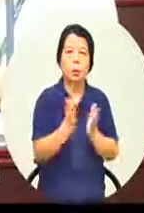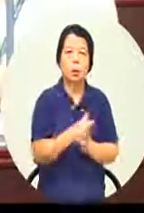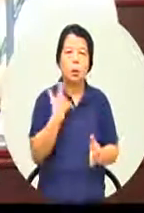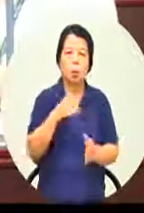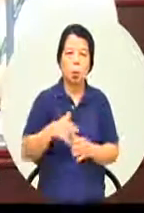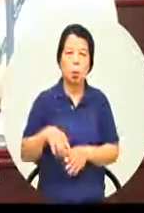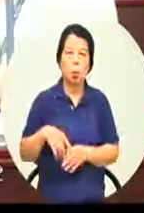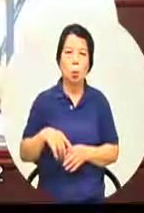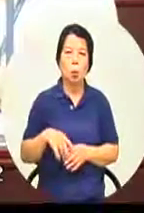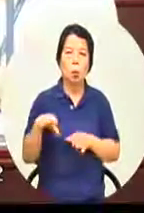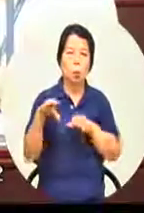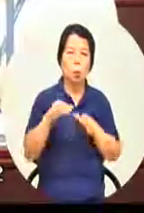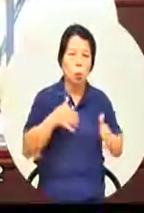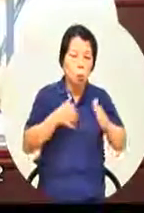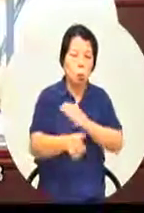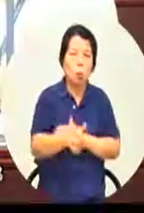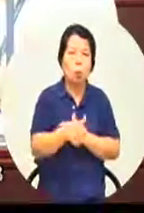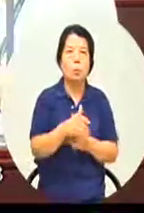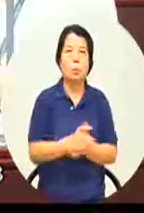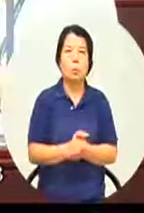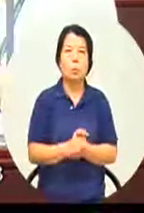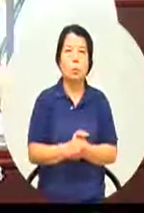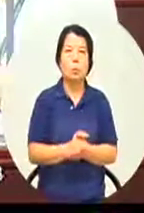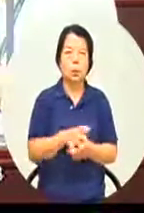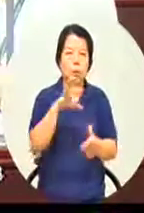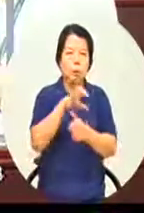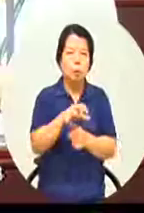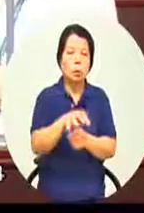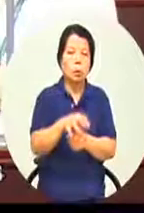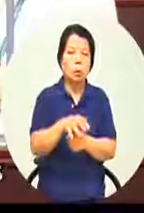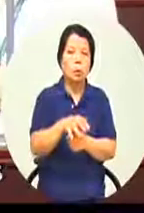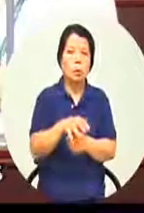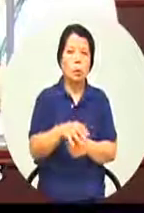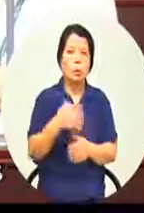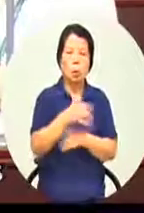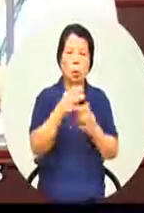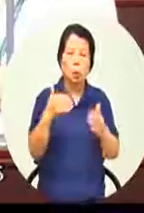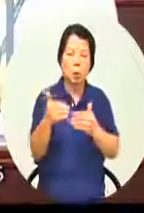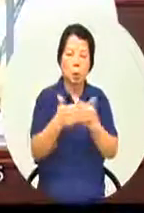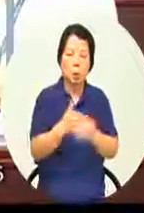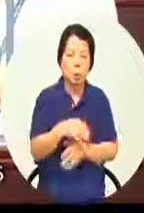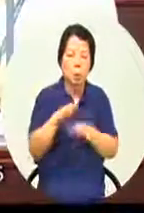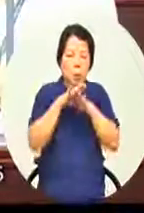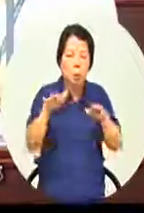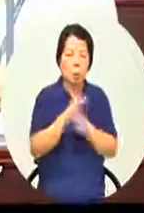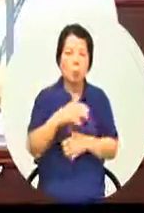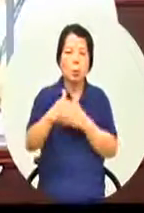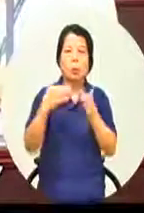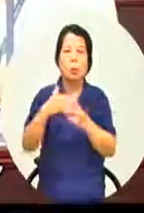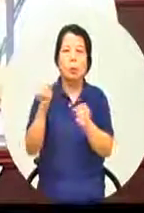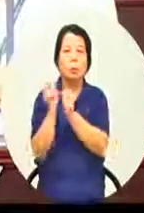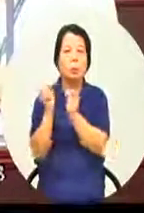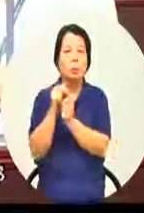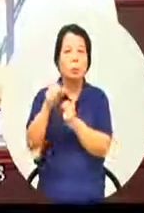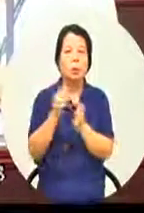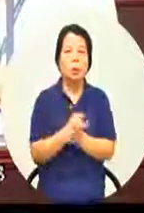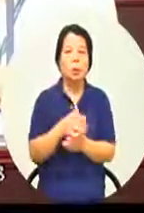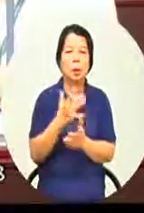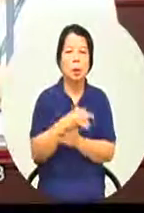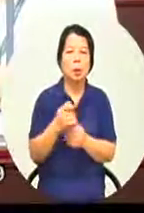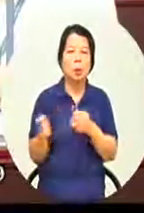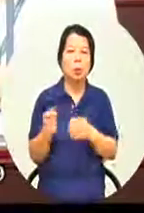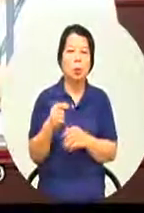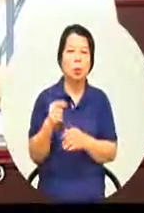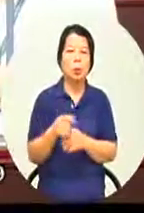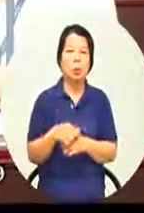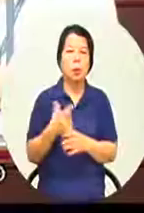方，有一点类似进入到一个交通宁静区，特别是学区附近，需要能够降速，而且能够注